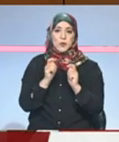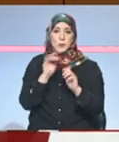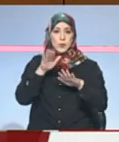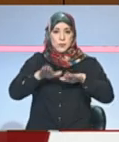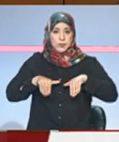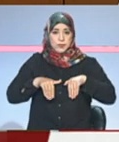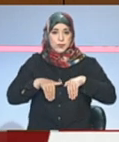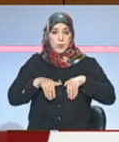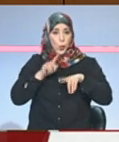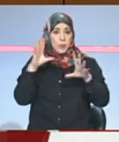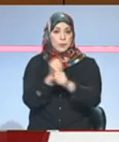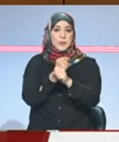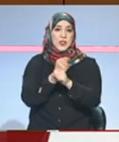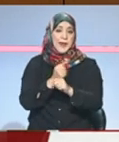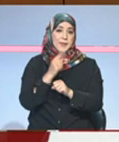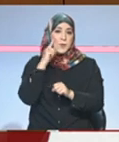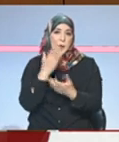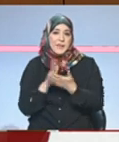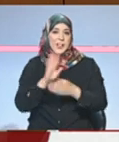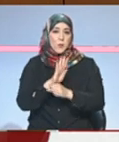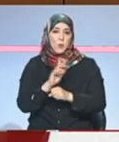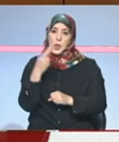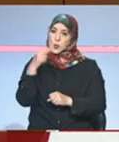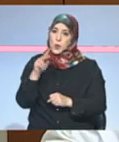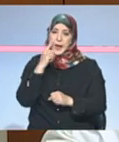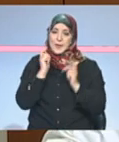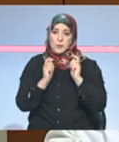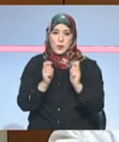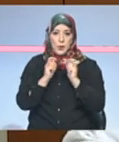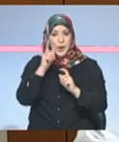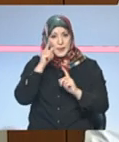يديا ونقول ربحت المعركه انا مع الكورونا، با دي تو.